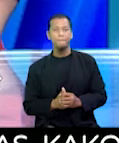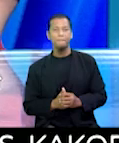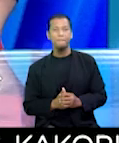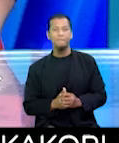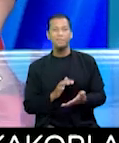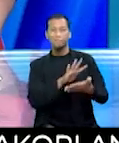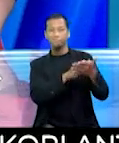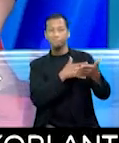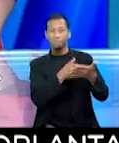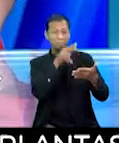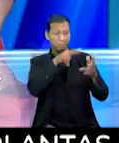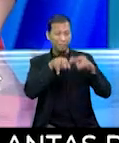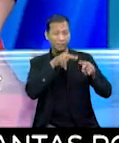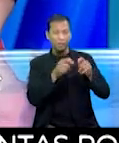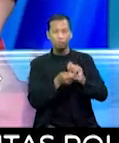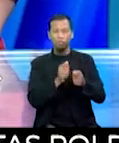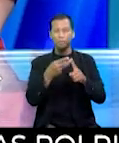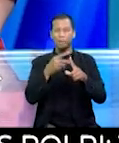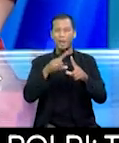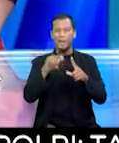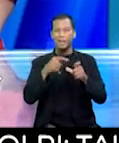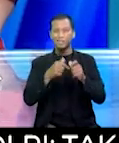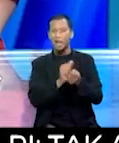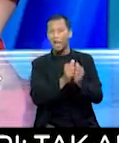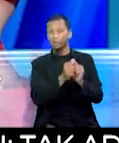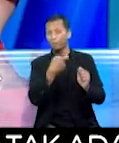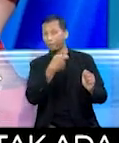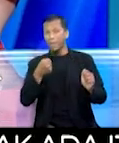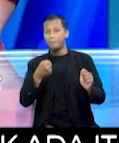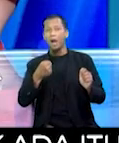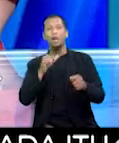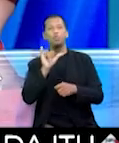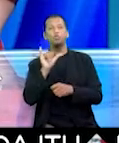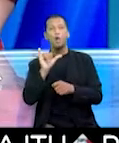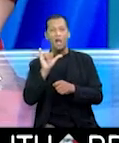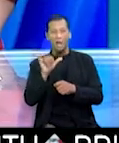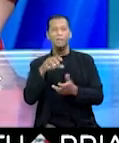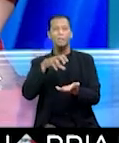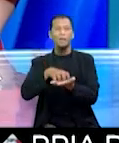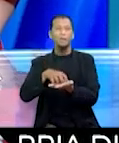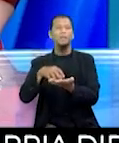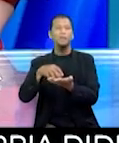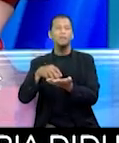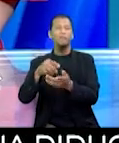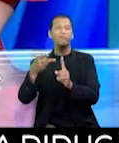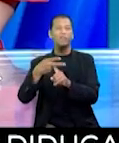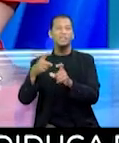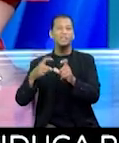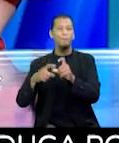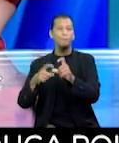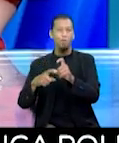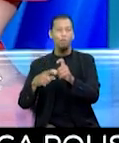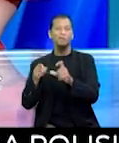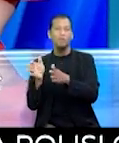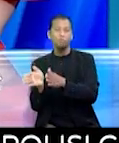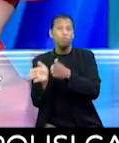Pemirsa, agenda pemeriksaan uji balistik dalam kasus penembakan Brigadir Yosua di kediaman mantan Kadiv Propam Irjen Verdi Sambo